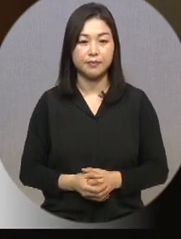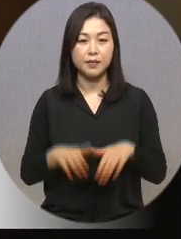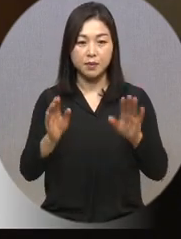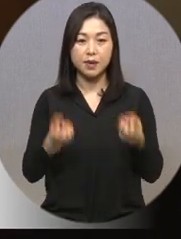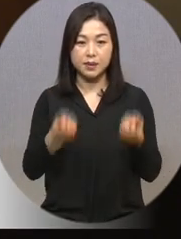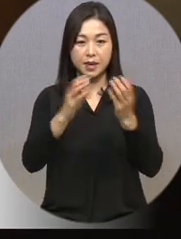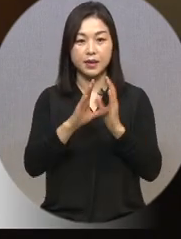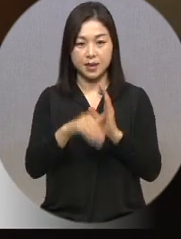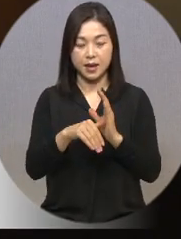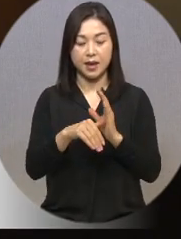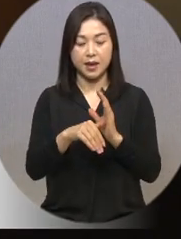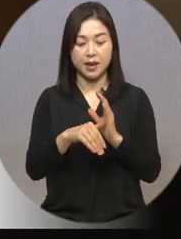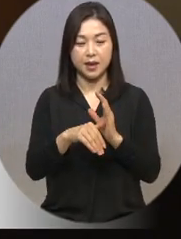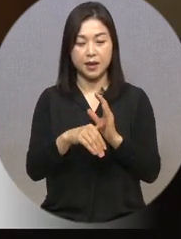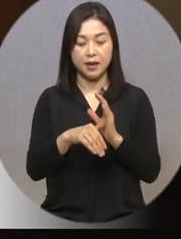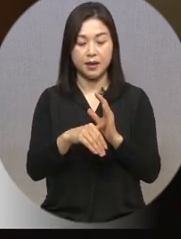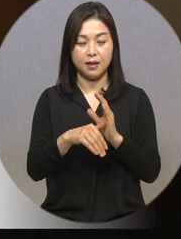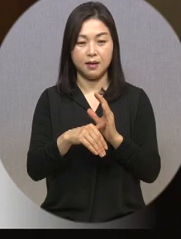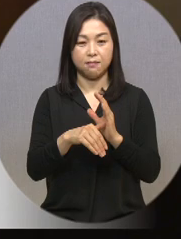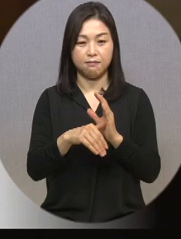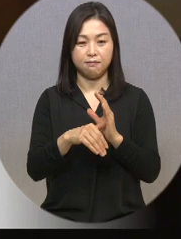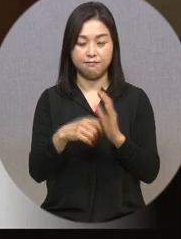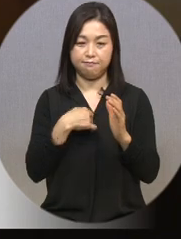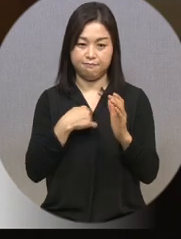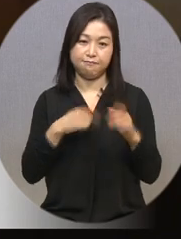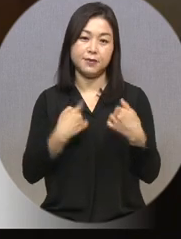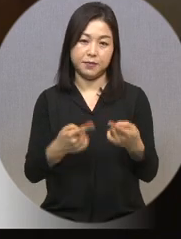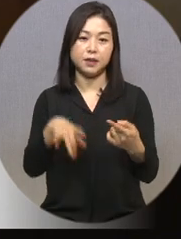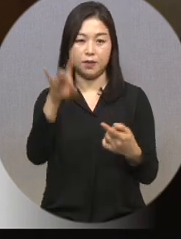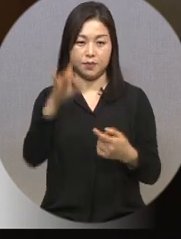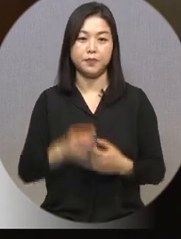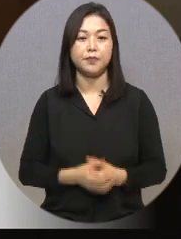행사에 처음으로 참가 되었는데요.